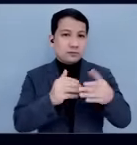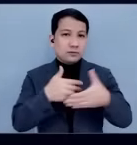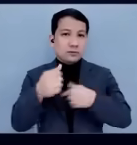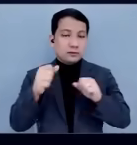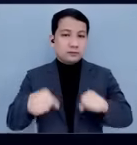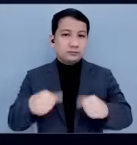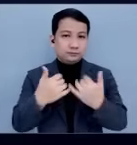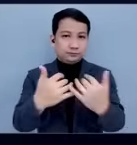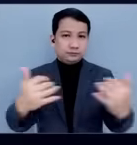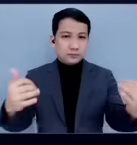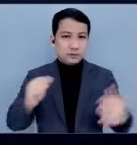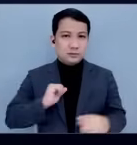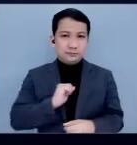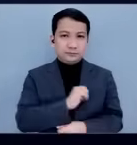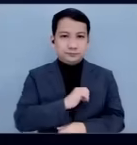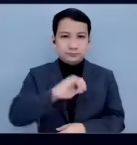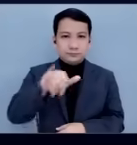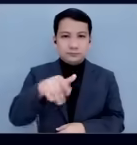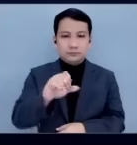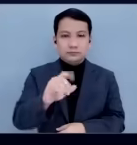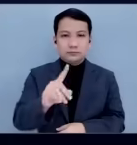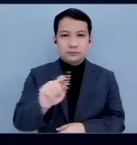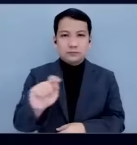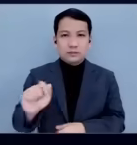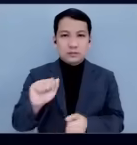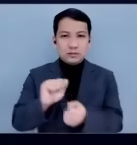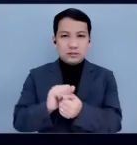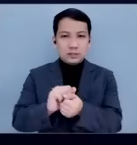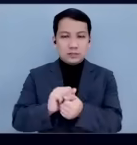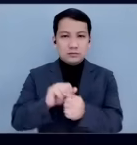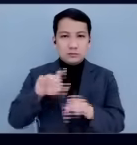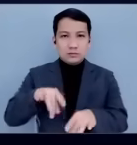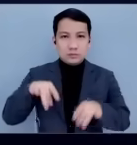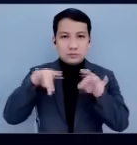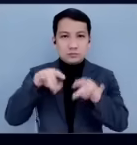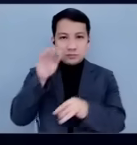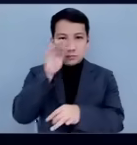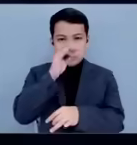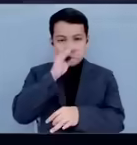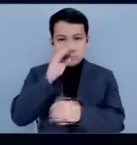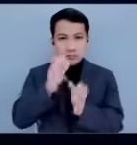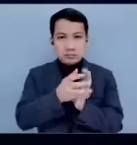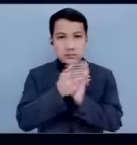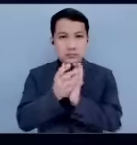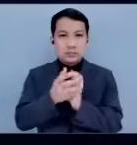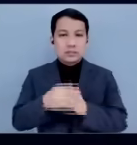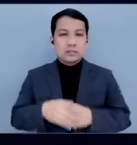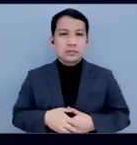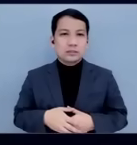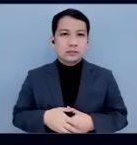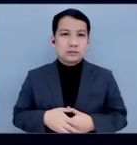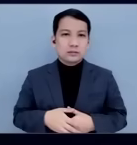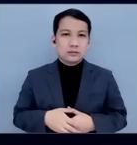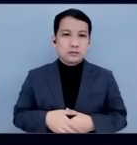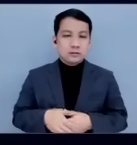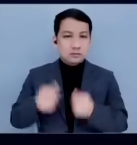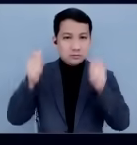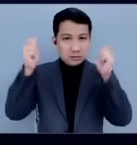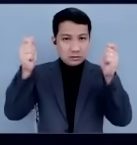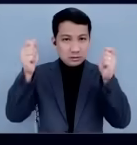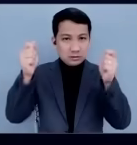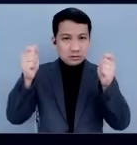Senator Jordan Steele John. Kasama niya rito ang Australian-Filipino community. Nagrally rin si Senator